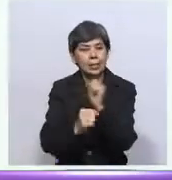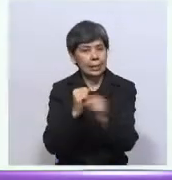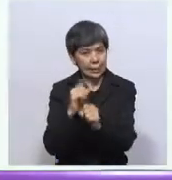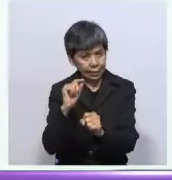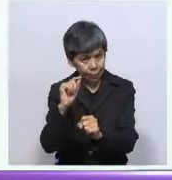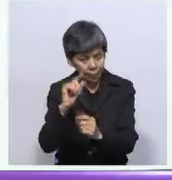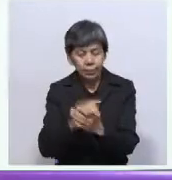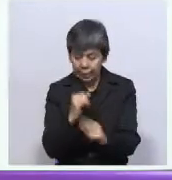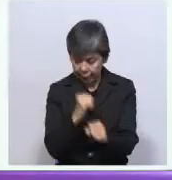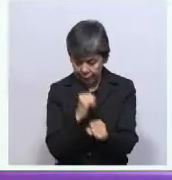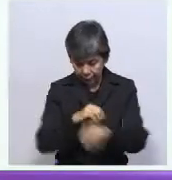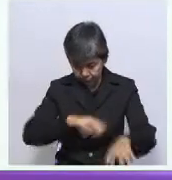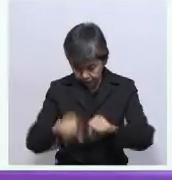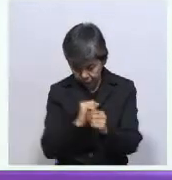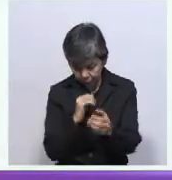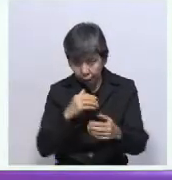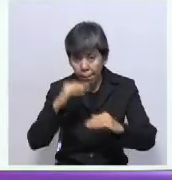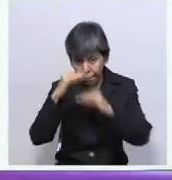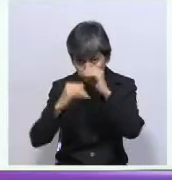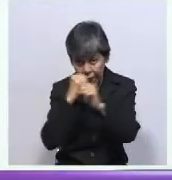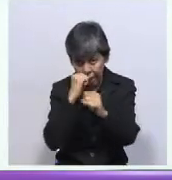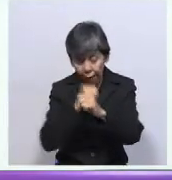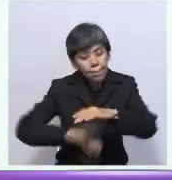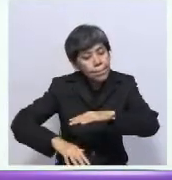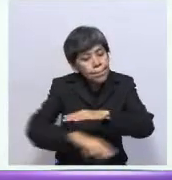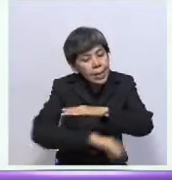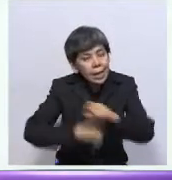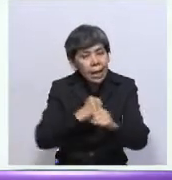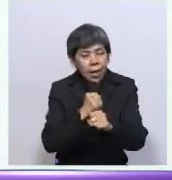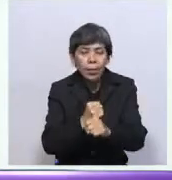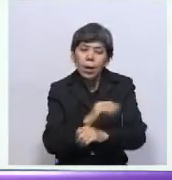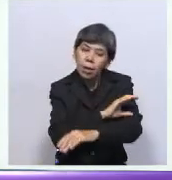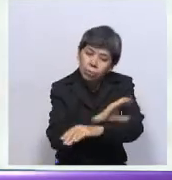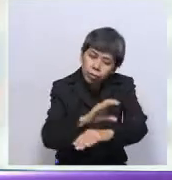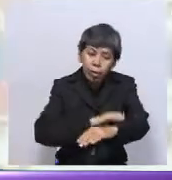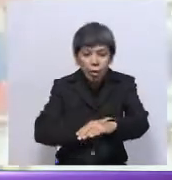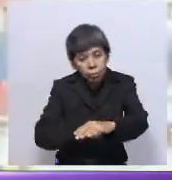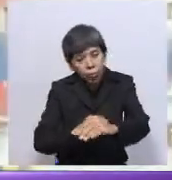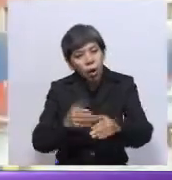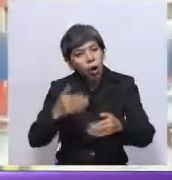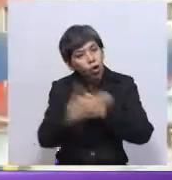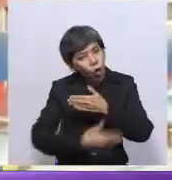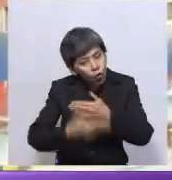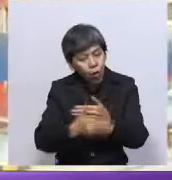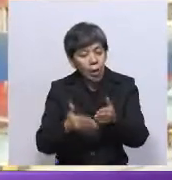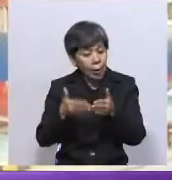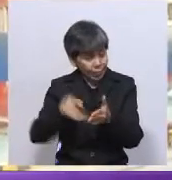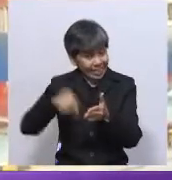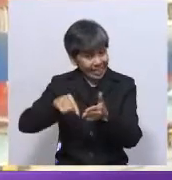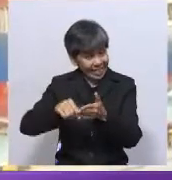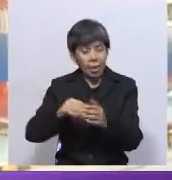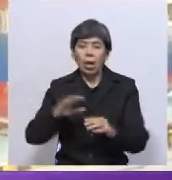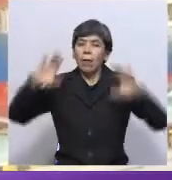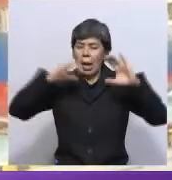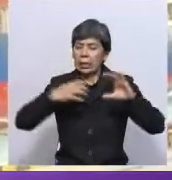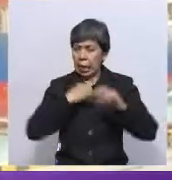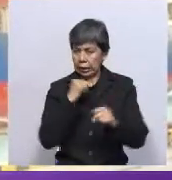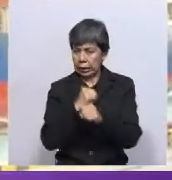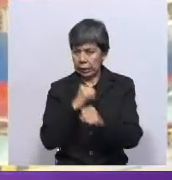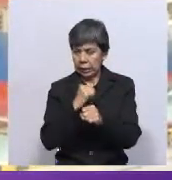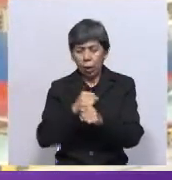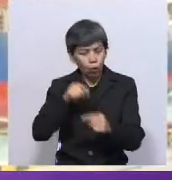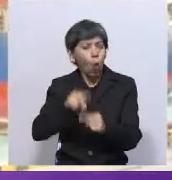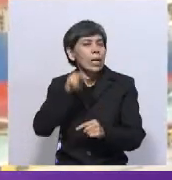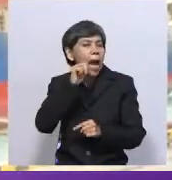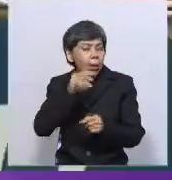ปีที่จะมีการพัฒนาโครงสร้างพื้นฐานด้านคมนาคมขนส่งครั้งใหญ่รัฐบาลจึงเตรียมยกระดับการขนส่